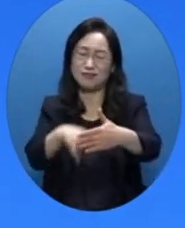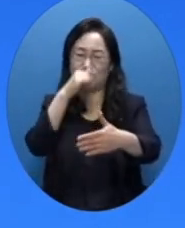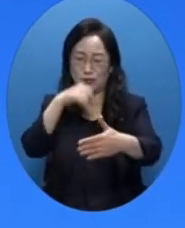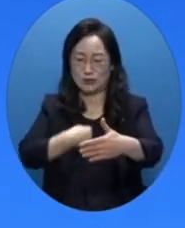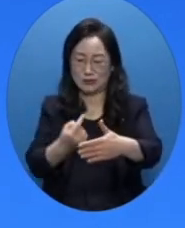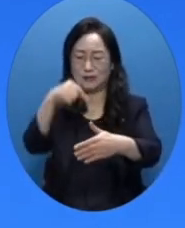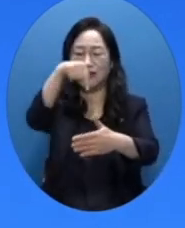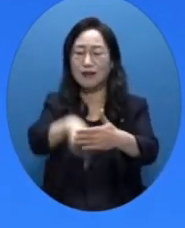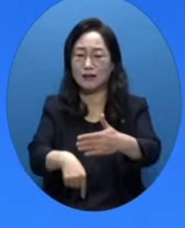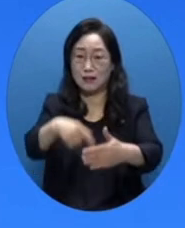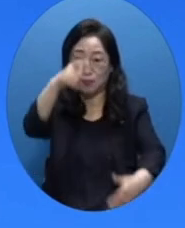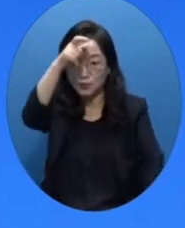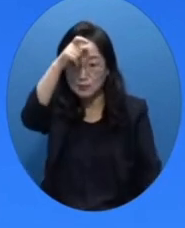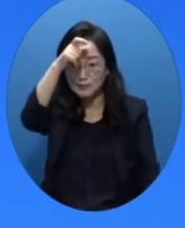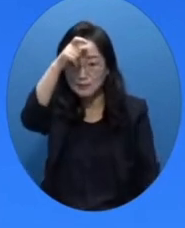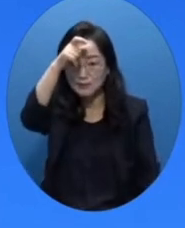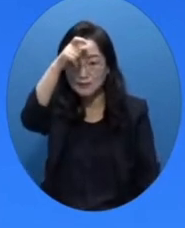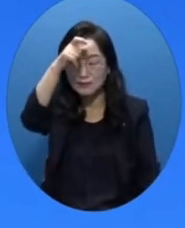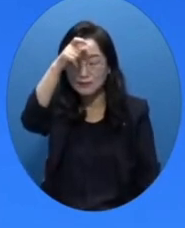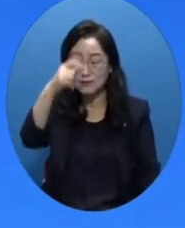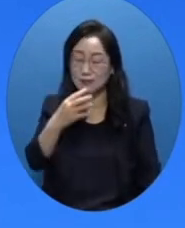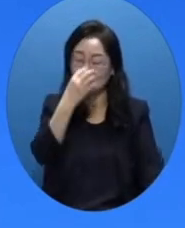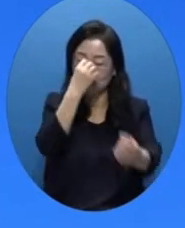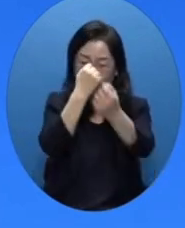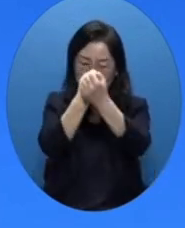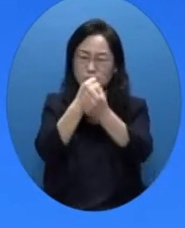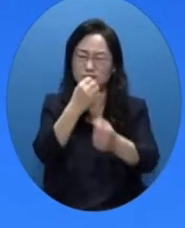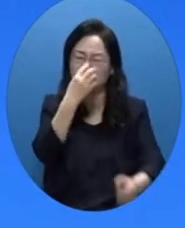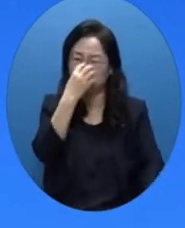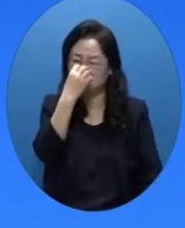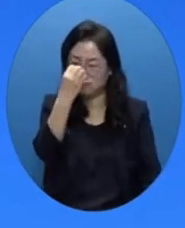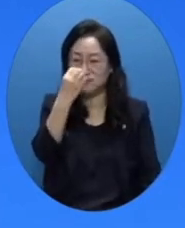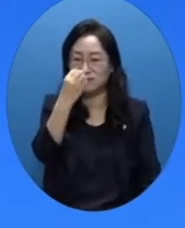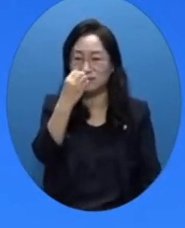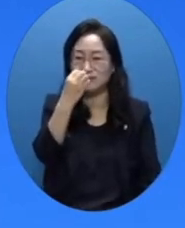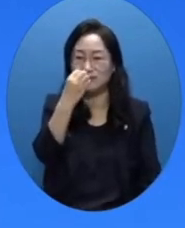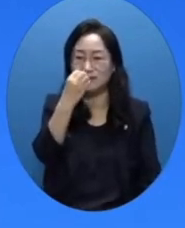나의 고집, 교만,